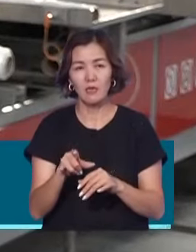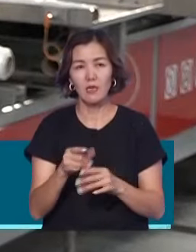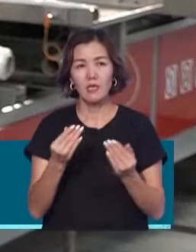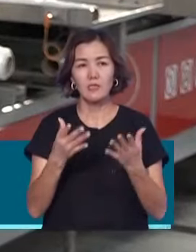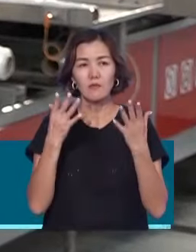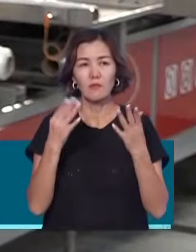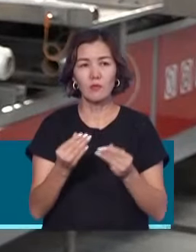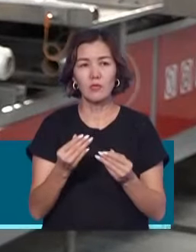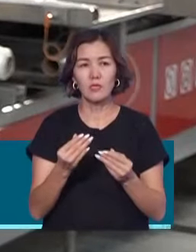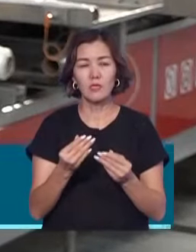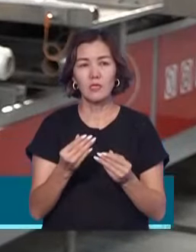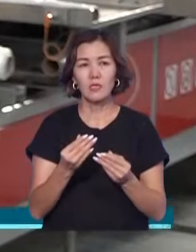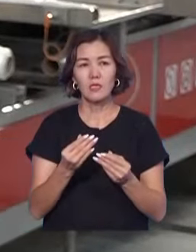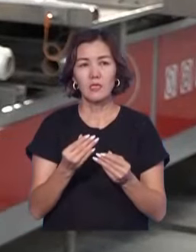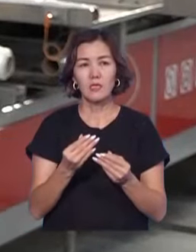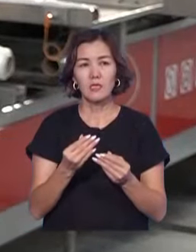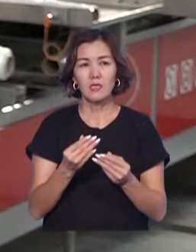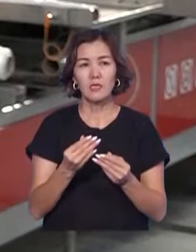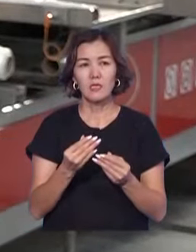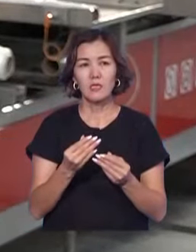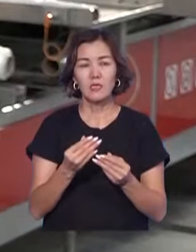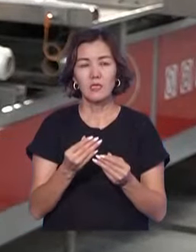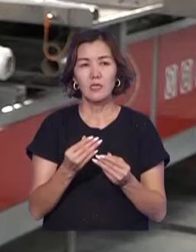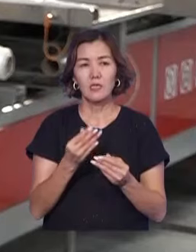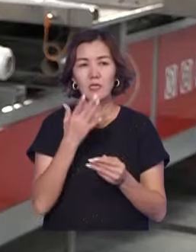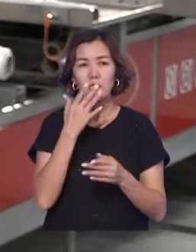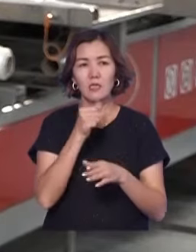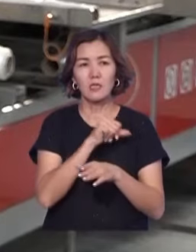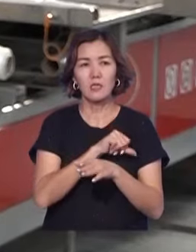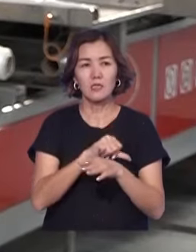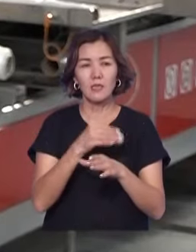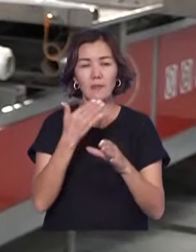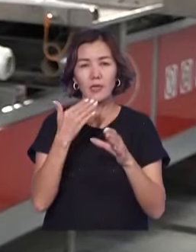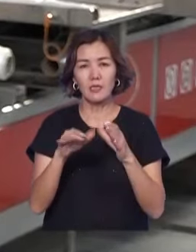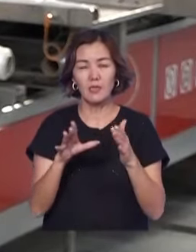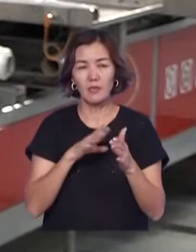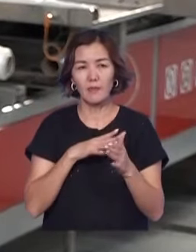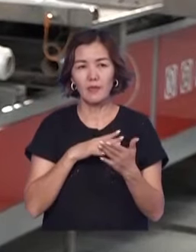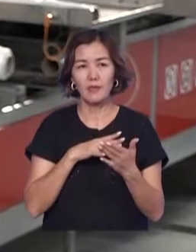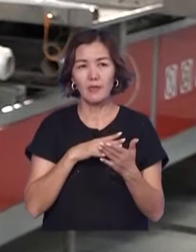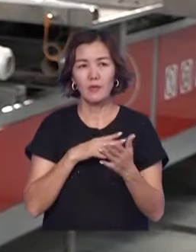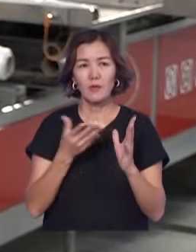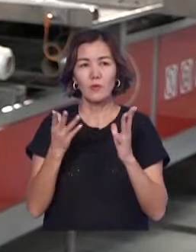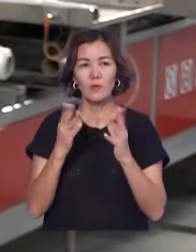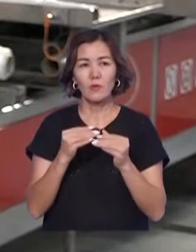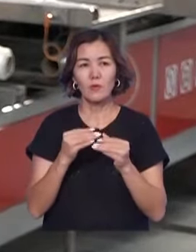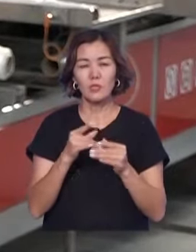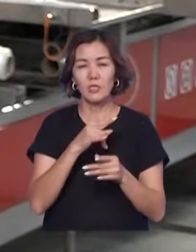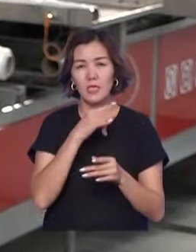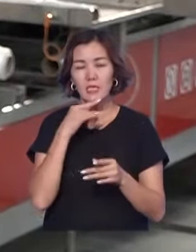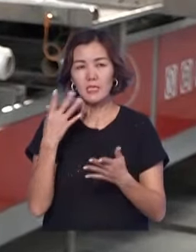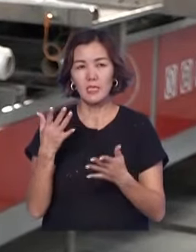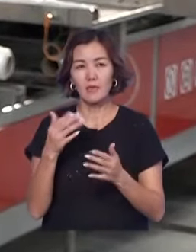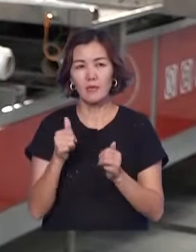Сегодня продукция нашего предприятия известна далеко за пределами Казахстана. В основном экспорт составляет у нас Россия,